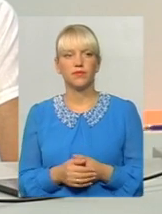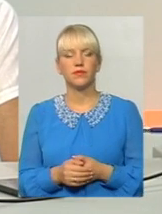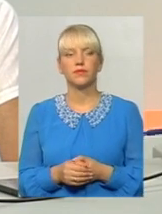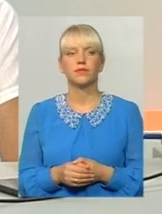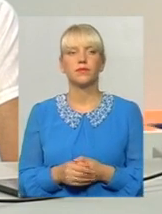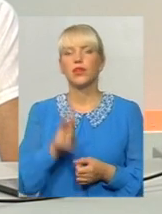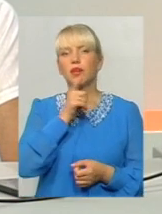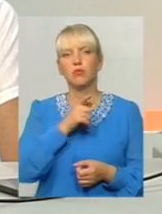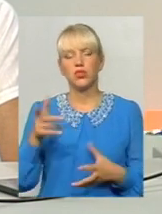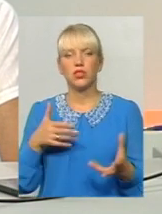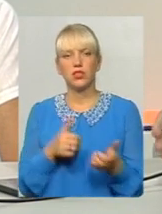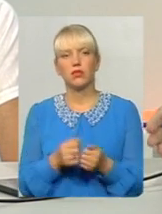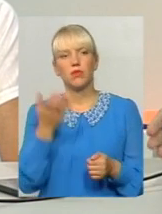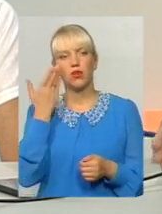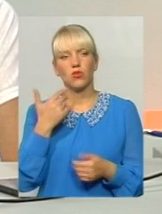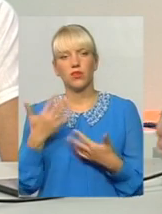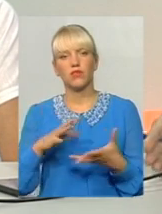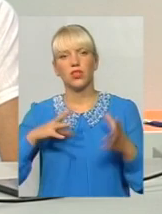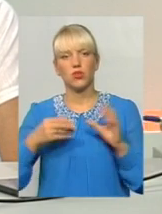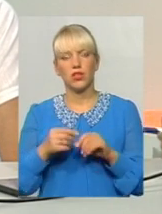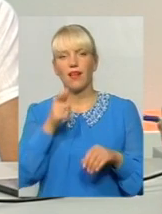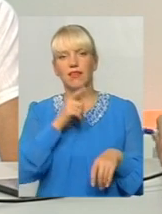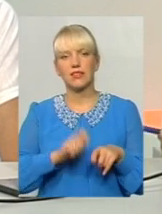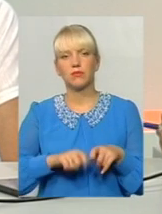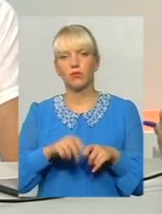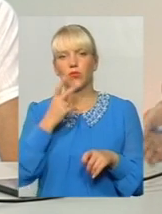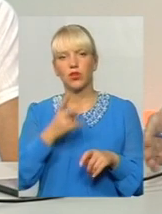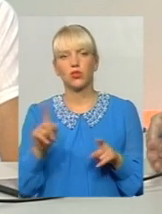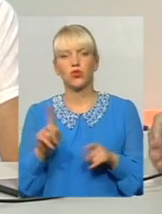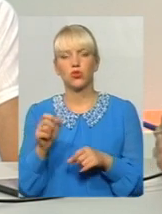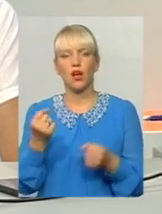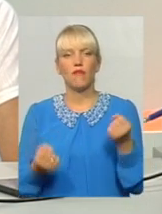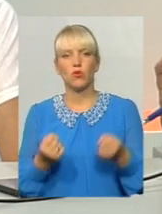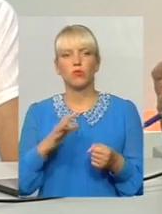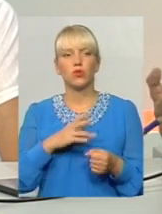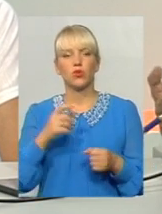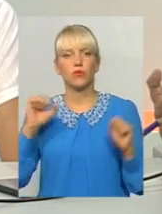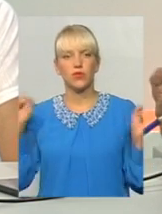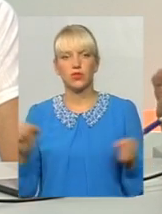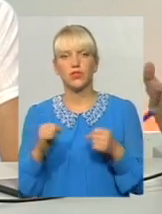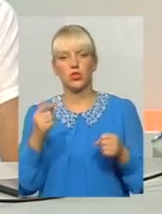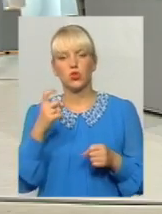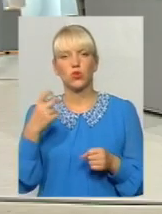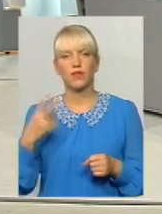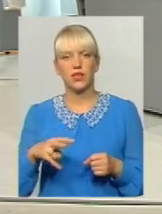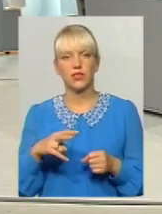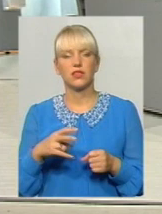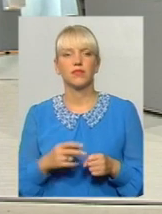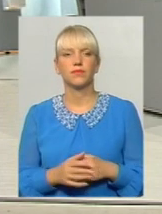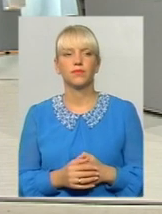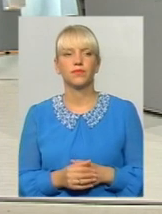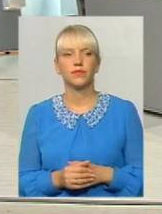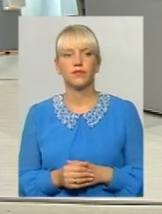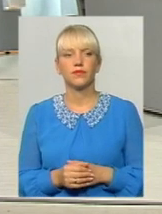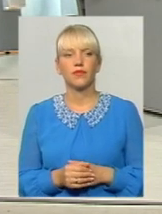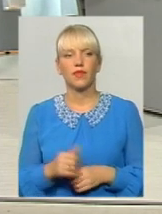навіть під час ДТП, коли вже результат експертиз показує, що швидкість автомобіля там 120 км, це точно більше, ніж 60. Ну, тобто, от